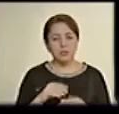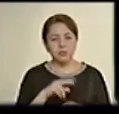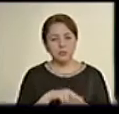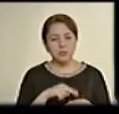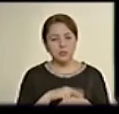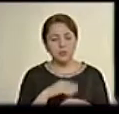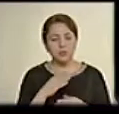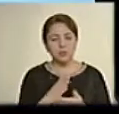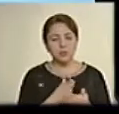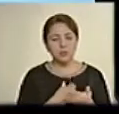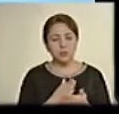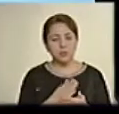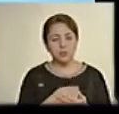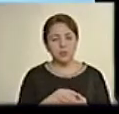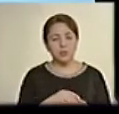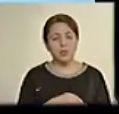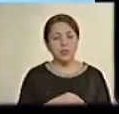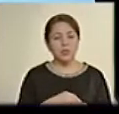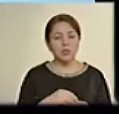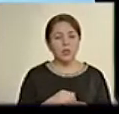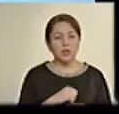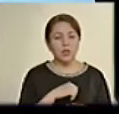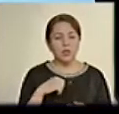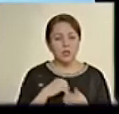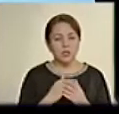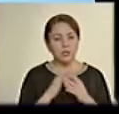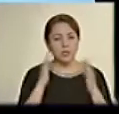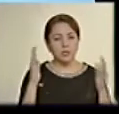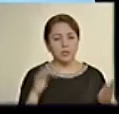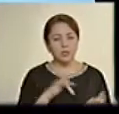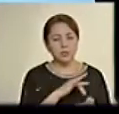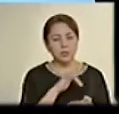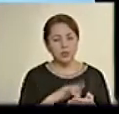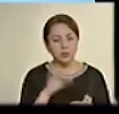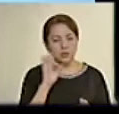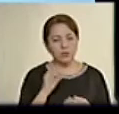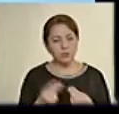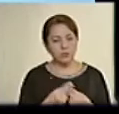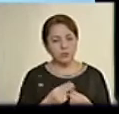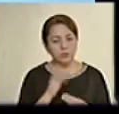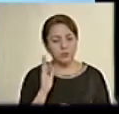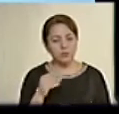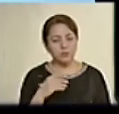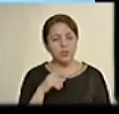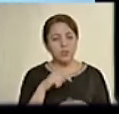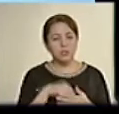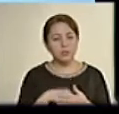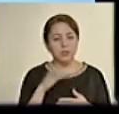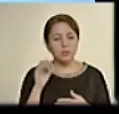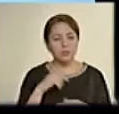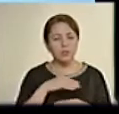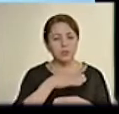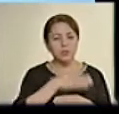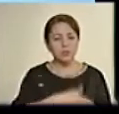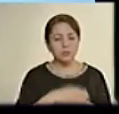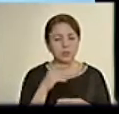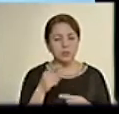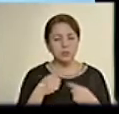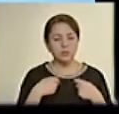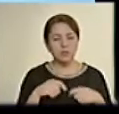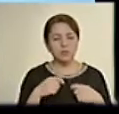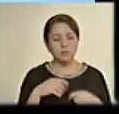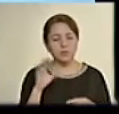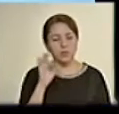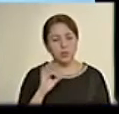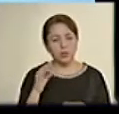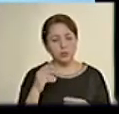Buxoro amirligidagi eng yirik shaharlar haqida bilimga ega bo'lamiz. Ichki va tashqi savdo haqida ham bilimga